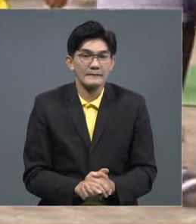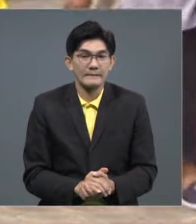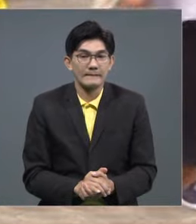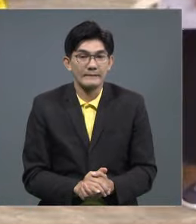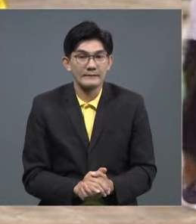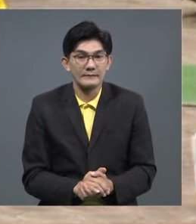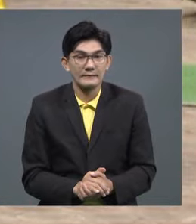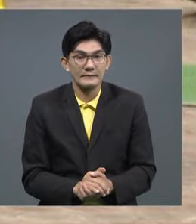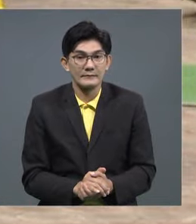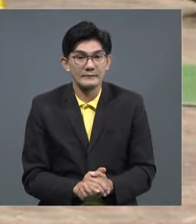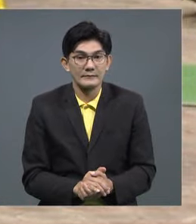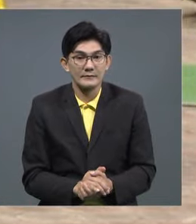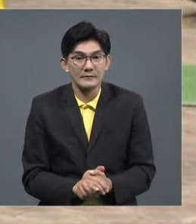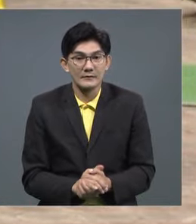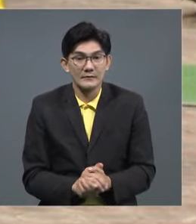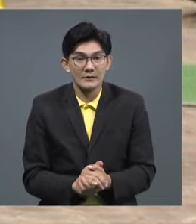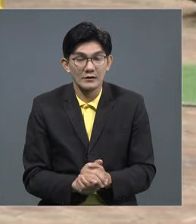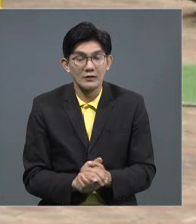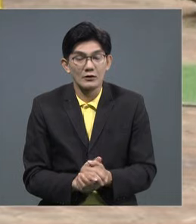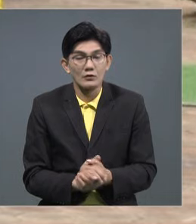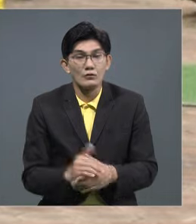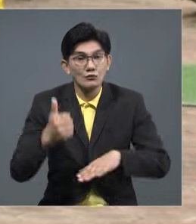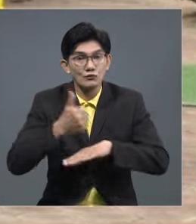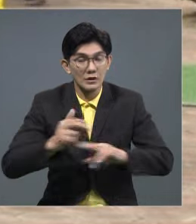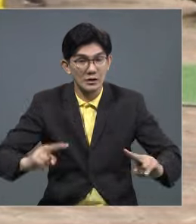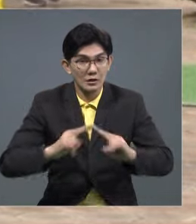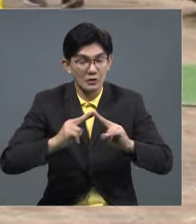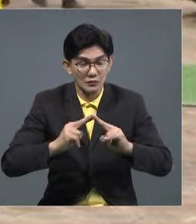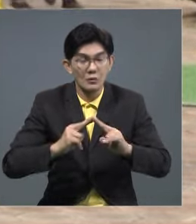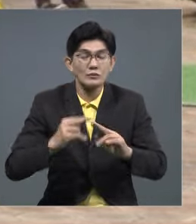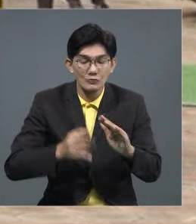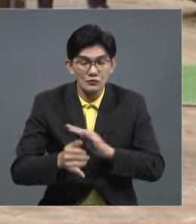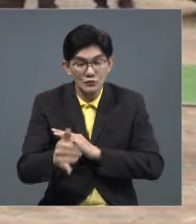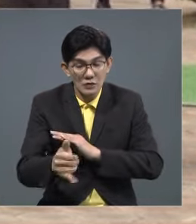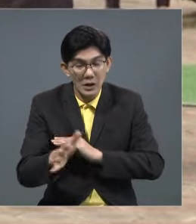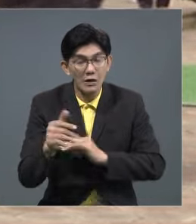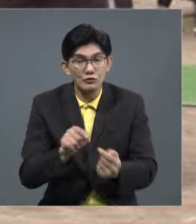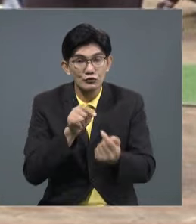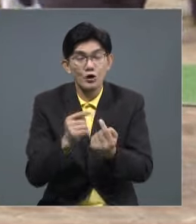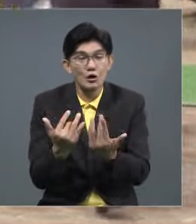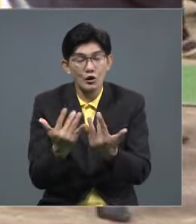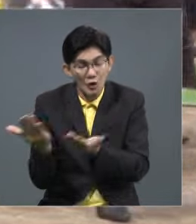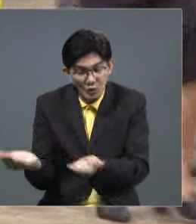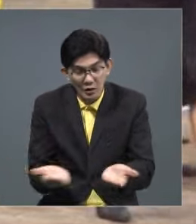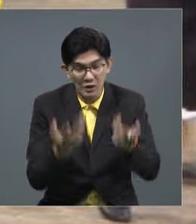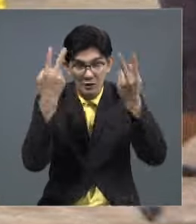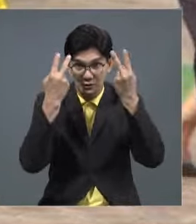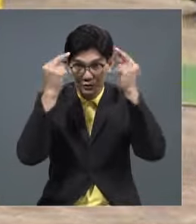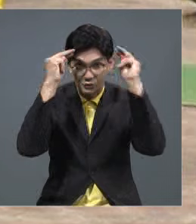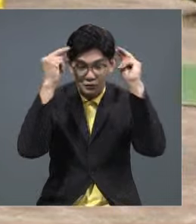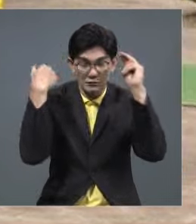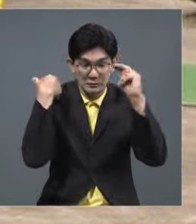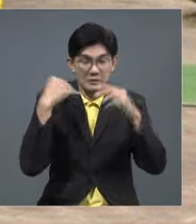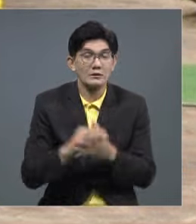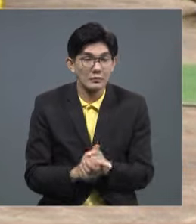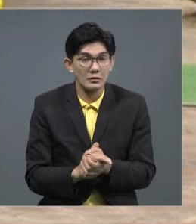และหลังจากที่ท่านรัฐมนตรีเดินทางออกจากที่ลานสยามมินแห่งนี้นะคะท่านจะเดินทางไปรอรับท่านนายกรัฐมนตรีค่ะในโอกา